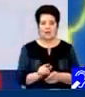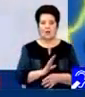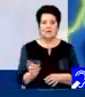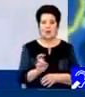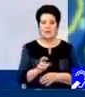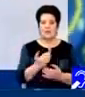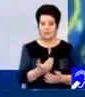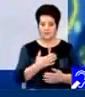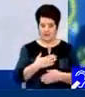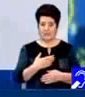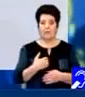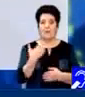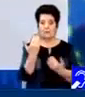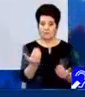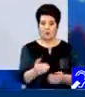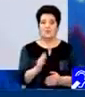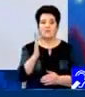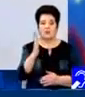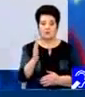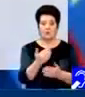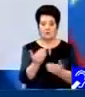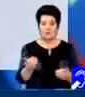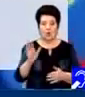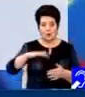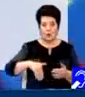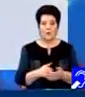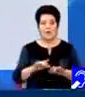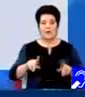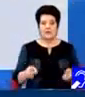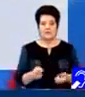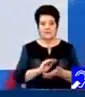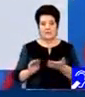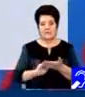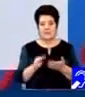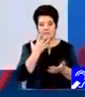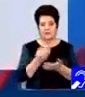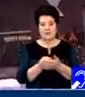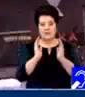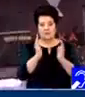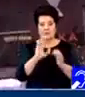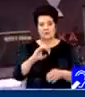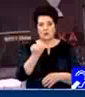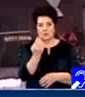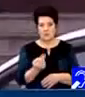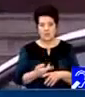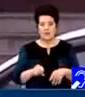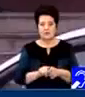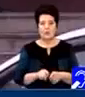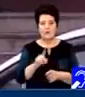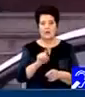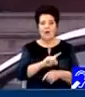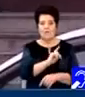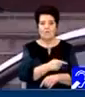ci pentru voi și viitorul vostru. A scris imediat după reținerea Alexei Navalny pe pagina sa de socializare. Arestarea vine după ce